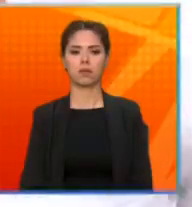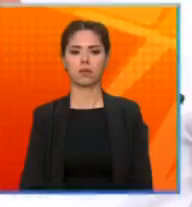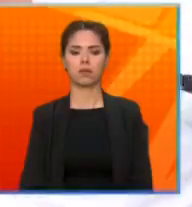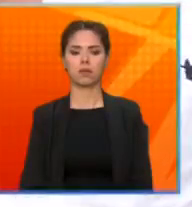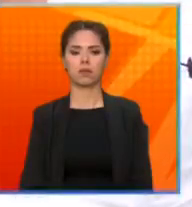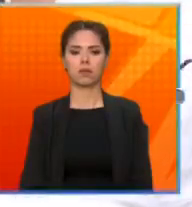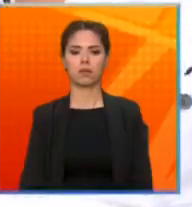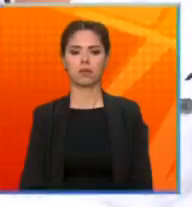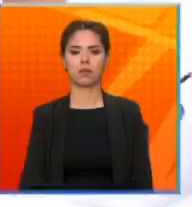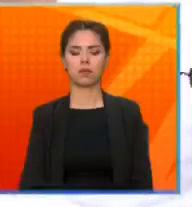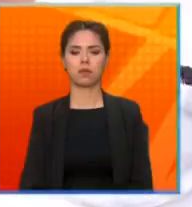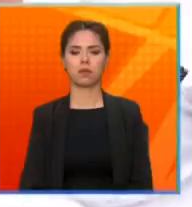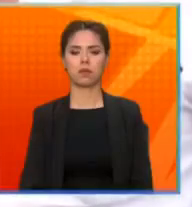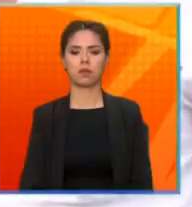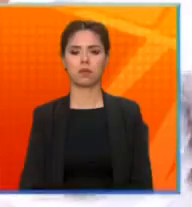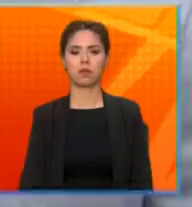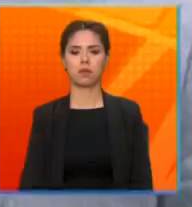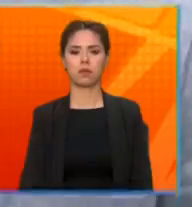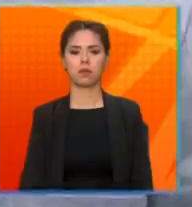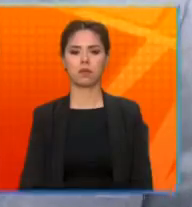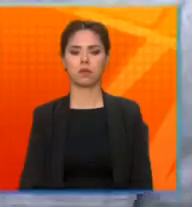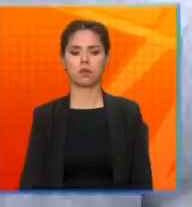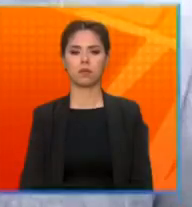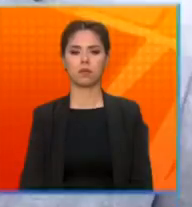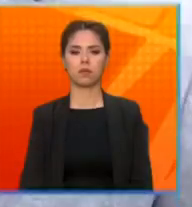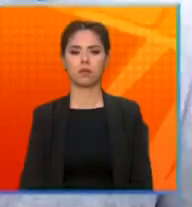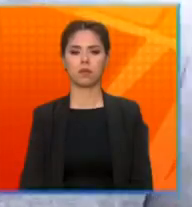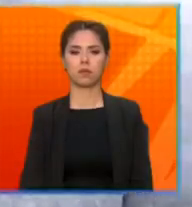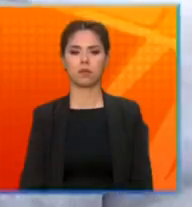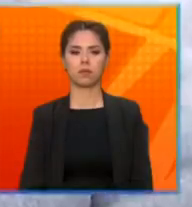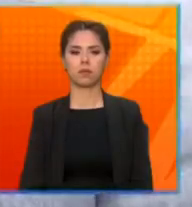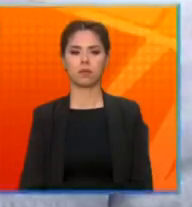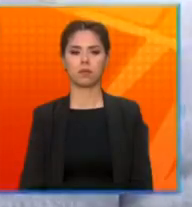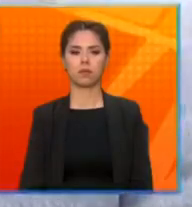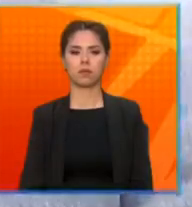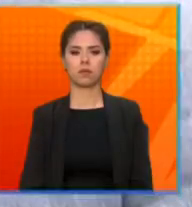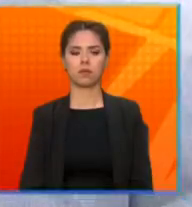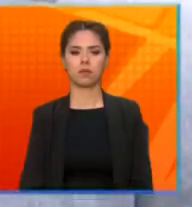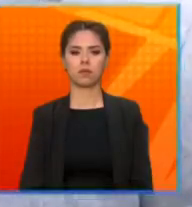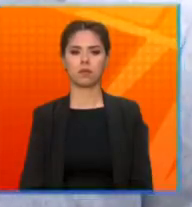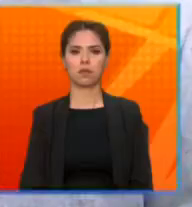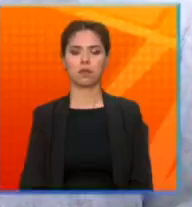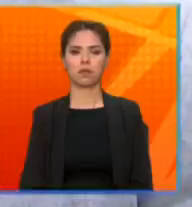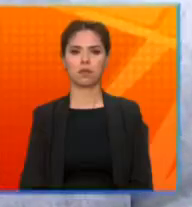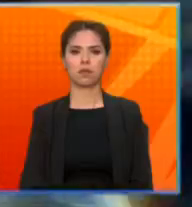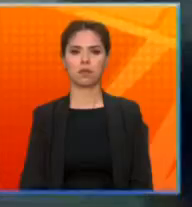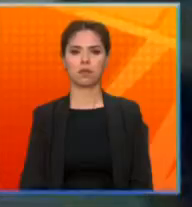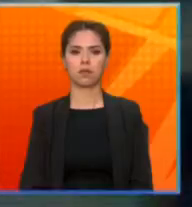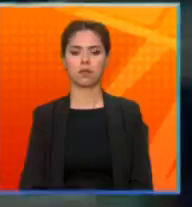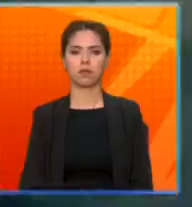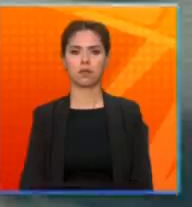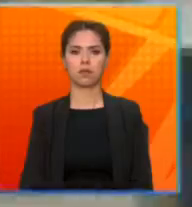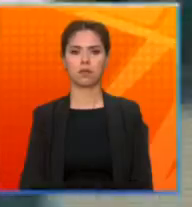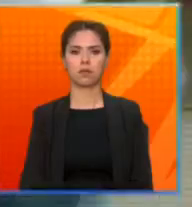500 TL olmaz açıklandı 3150 TL Kim kesecek polisler bekçiler ve zabıta ekipleri bu denetimler